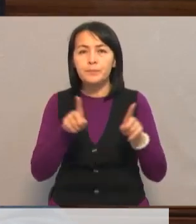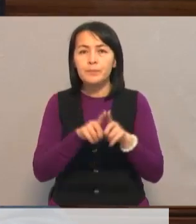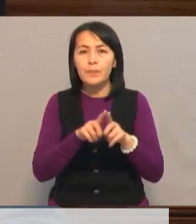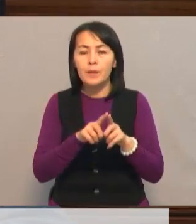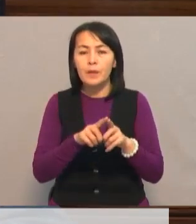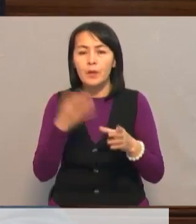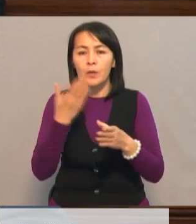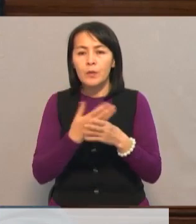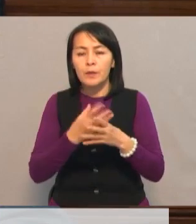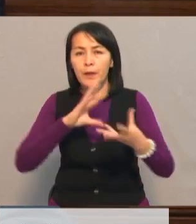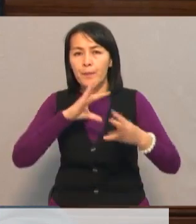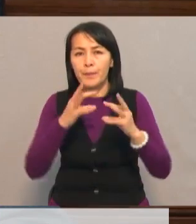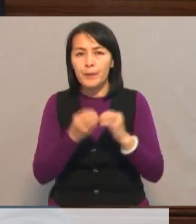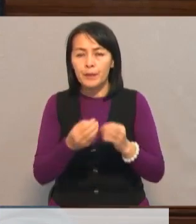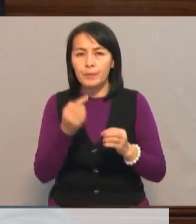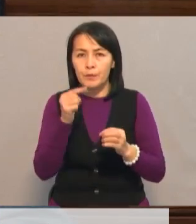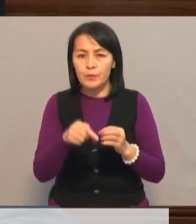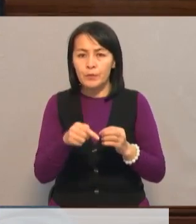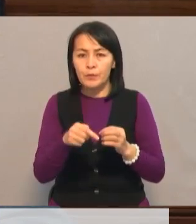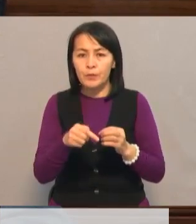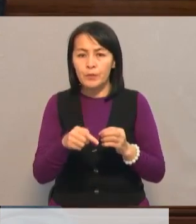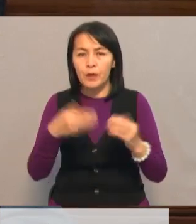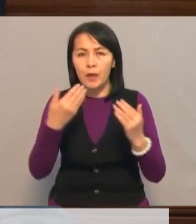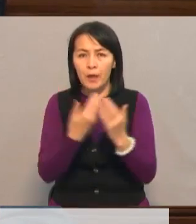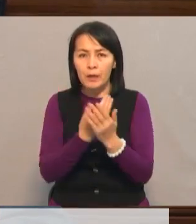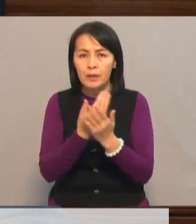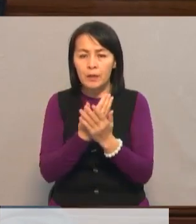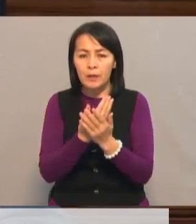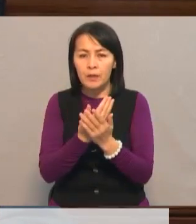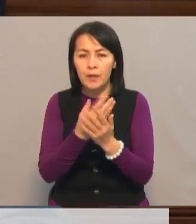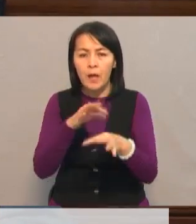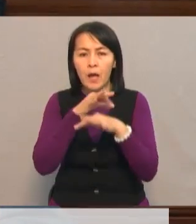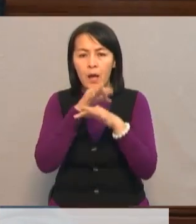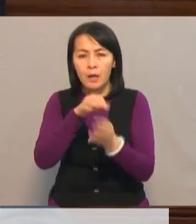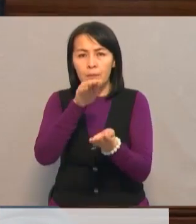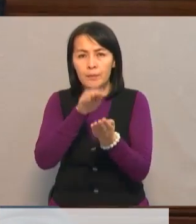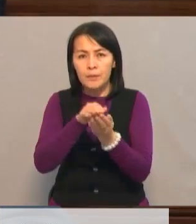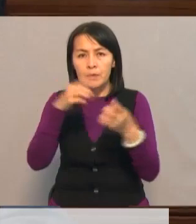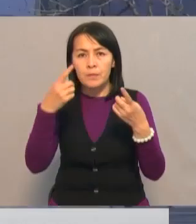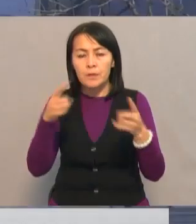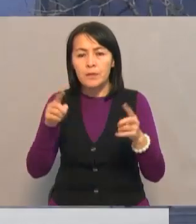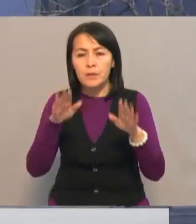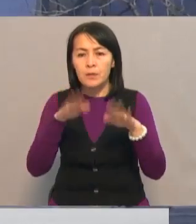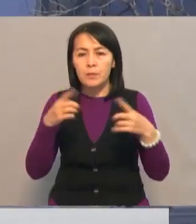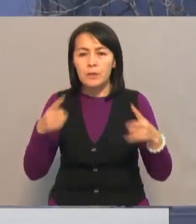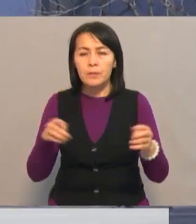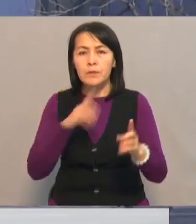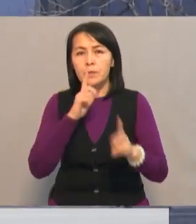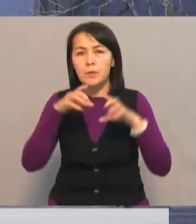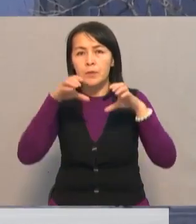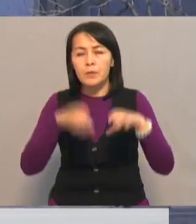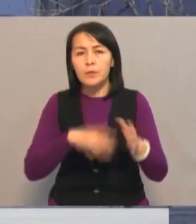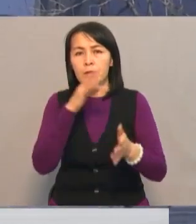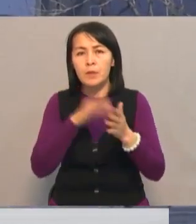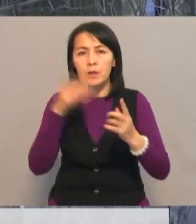қолдап, біз бірігіп соны перезахоронение істеп, ол жерді орнына тегістейміз ба, басқа нәрсе қоямыз ба. Мәслихат төрағасы